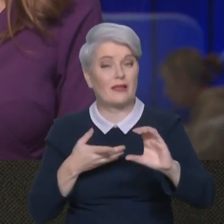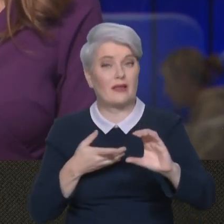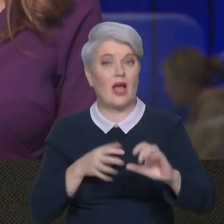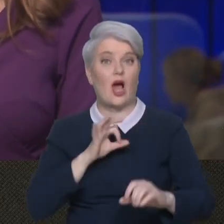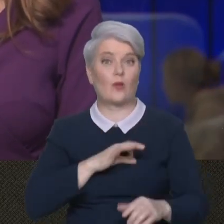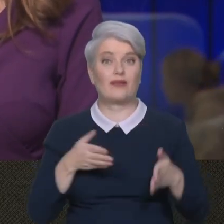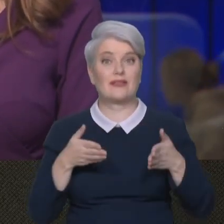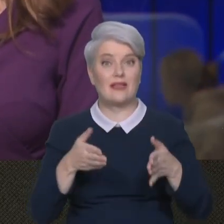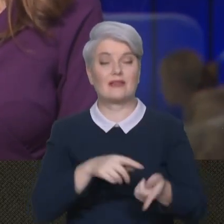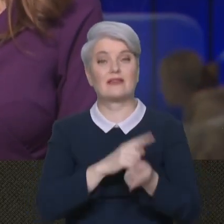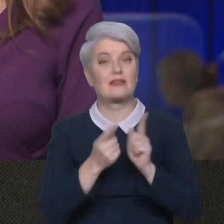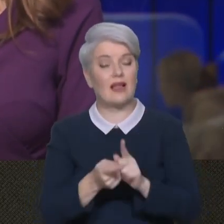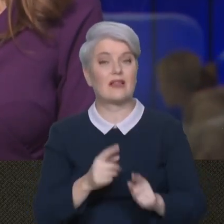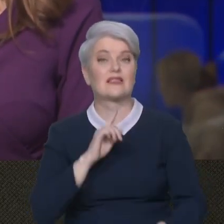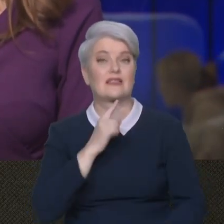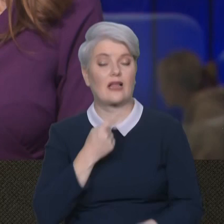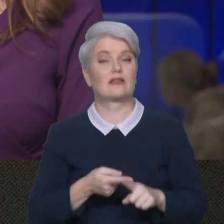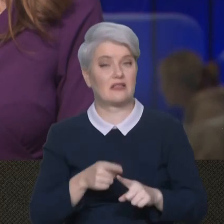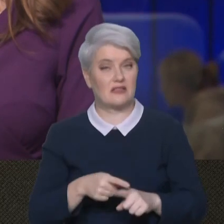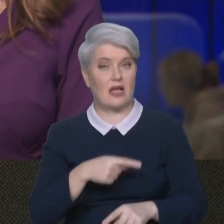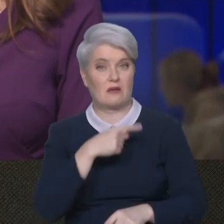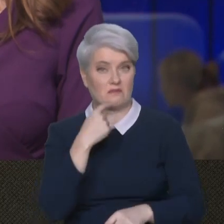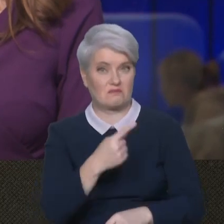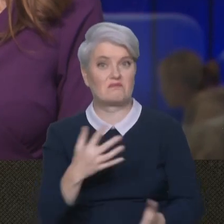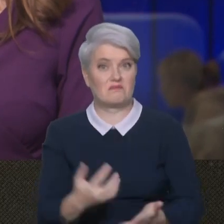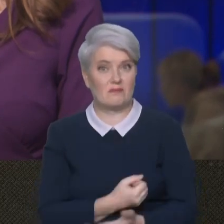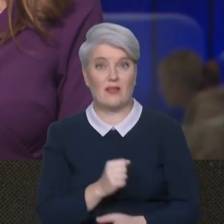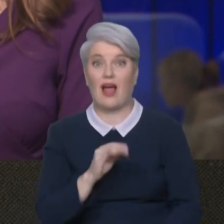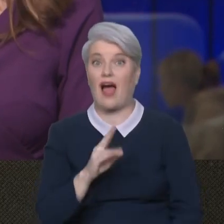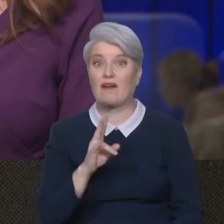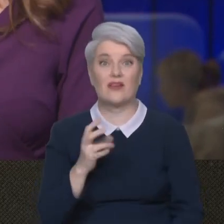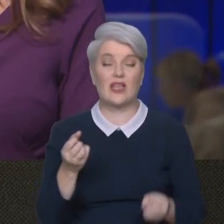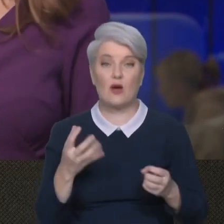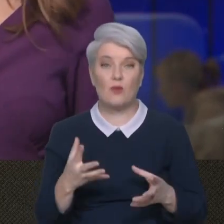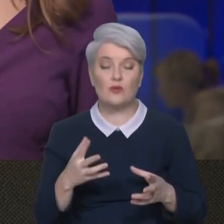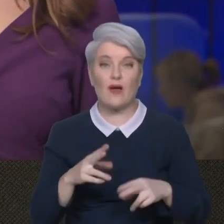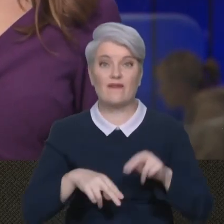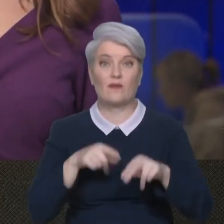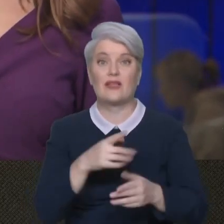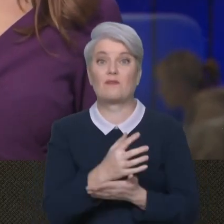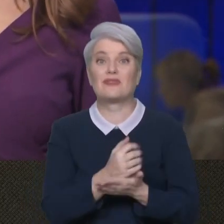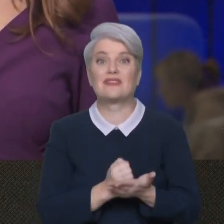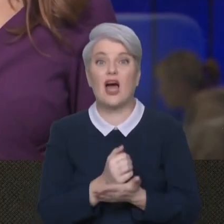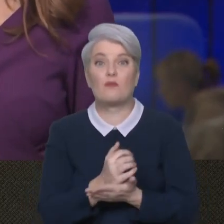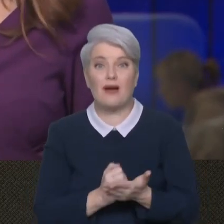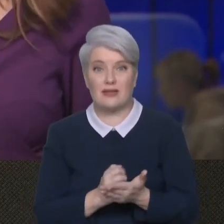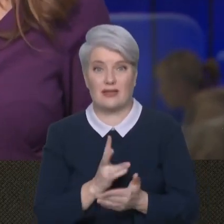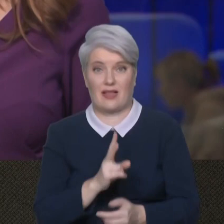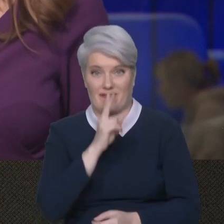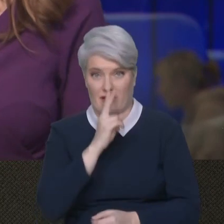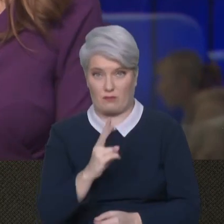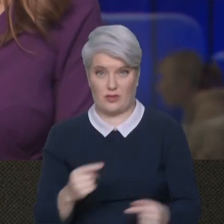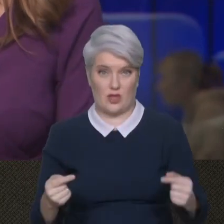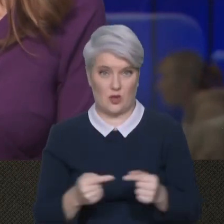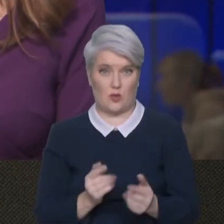дійсно стало складно, це вони зробили. Але, знову ж таки, Авдіївка – це ж не просто фортеця. Там ще й запасів, ну, мінімум місяці на 2 точно.